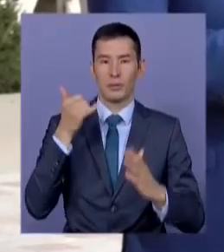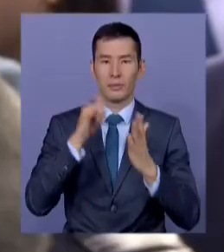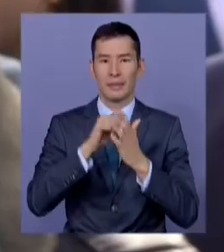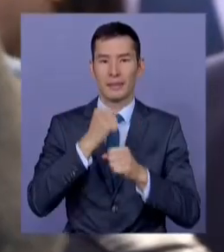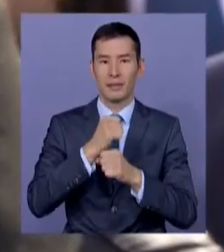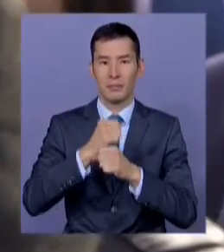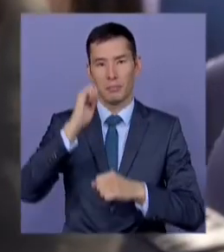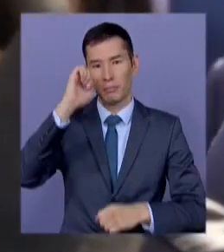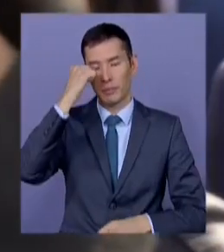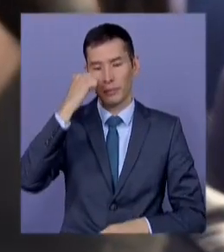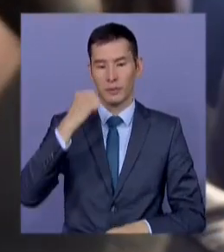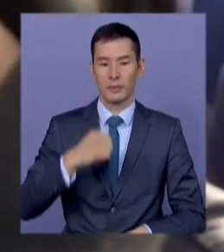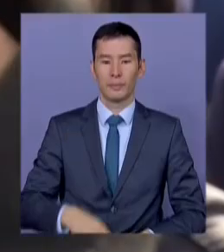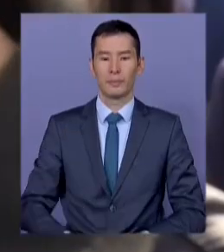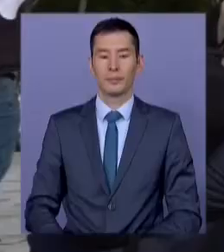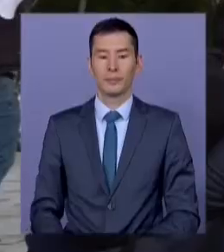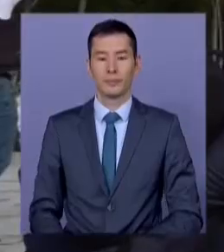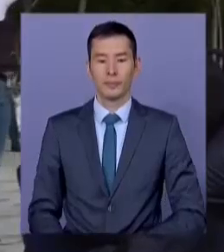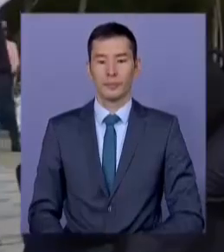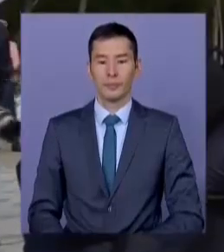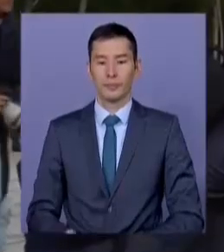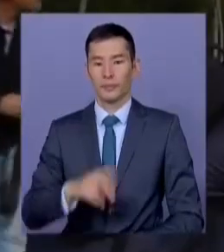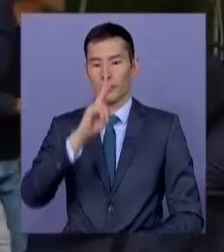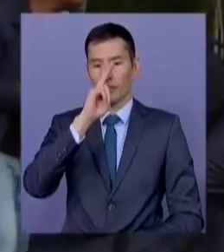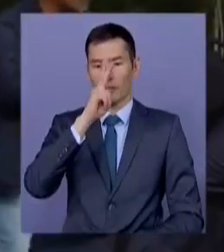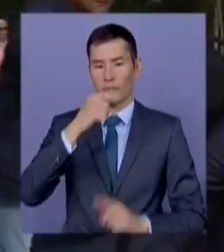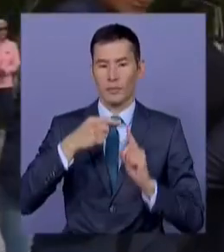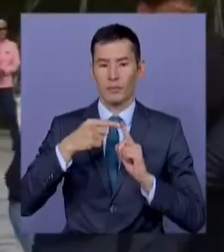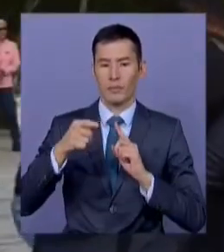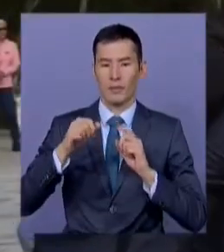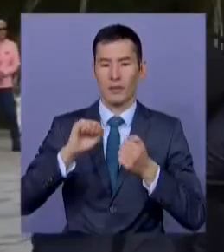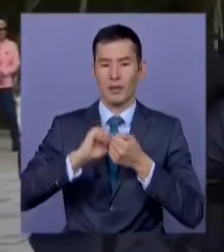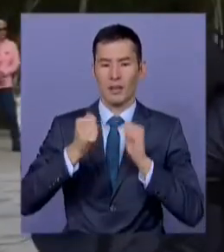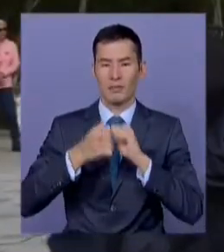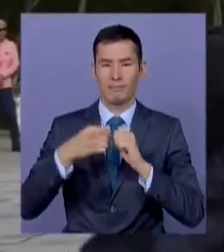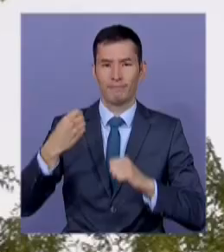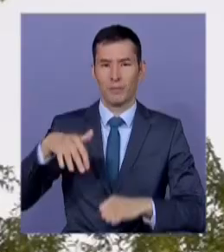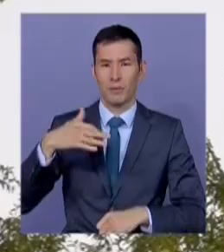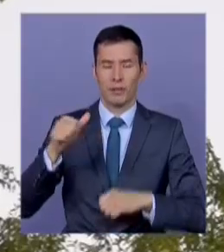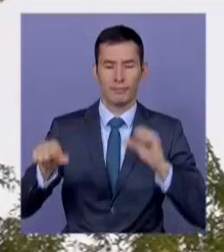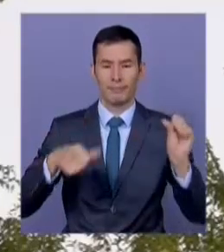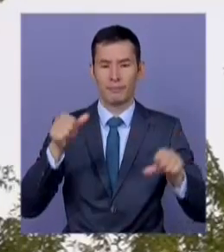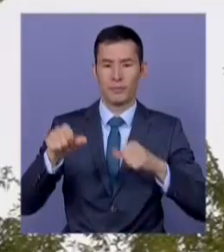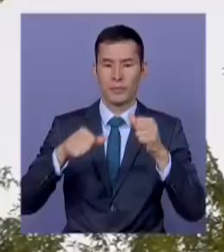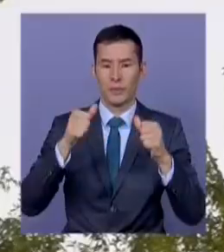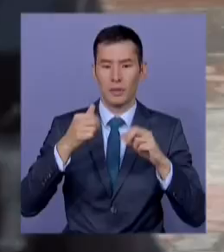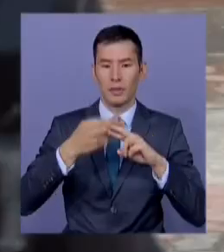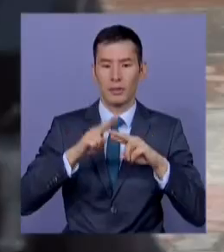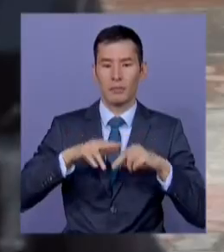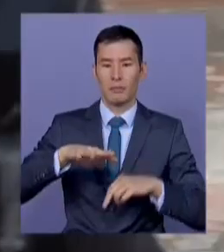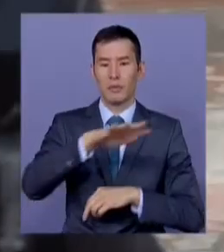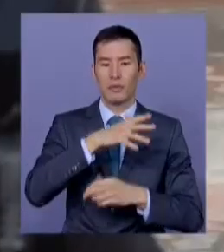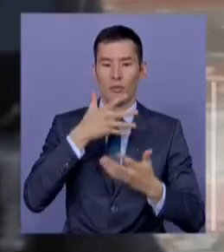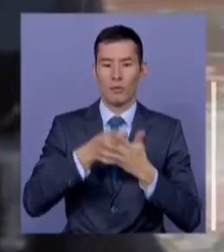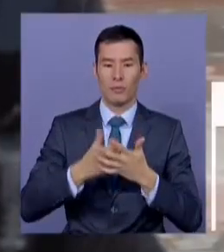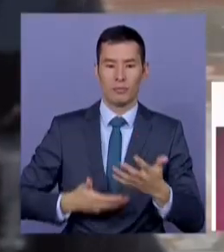қосқан ақынның туған ауылында ескерткіш ашылды. Екі жыл бойы дайындалған гранит тасты шайырдың ауылдасы өз қаражатына орнатқан. Енді